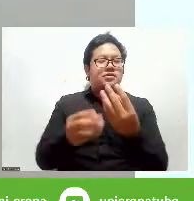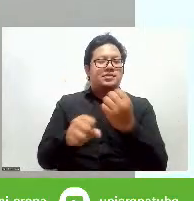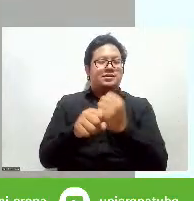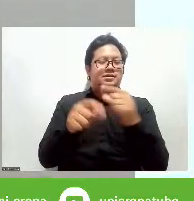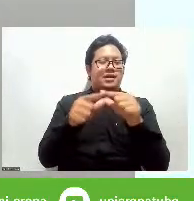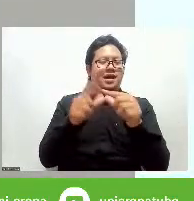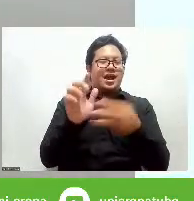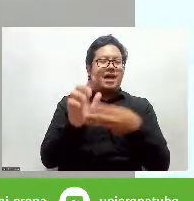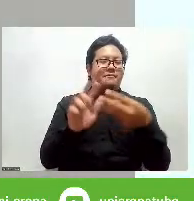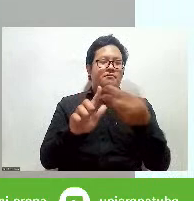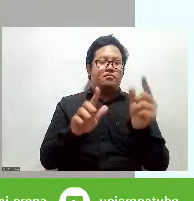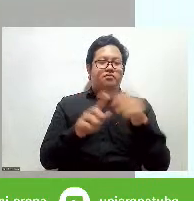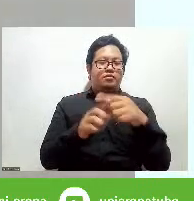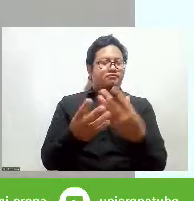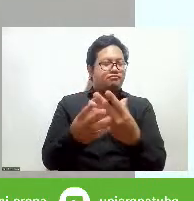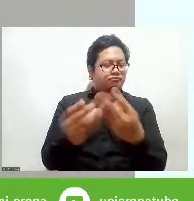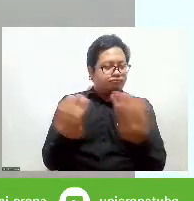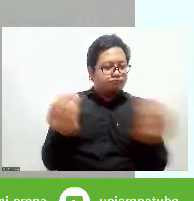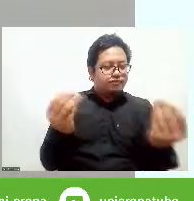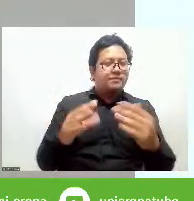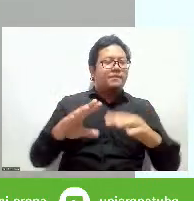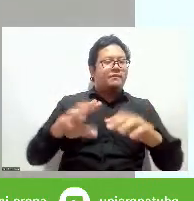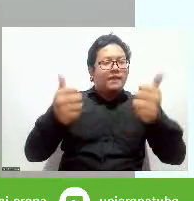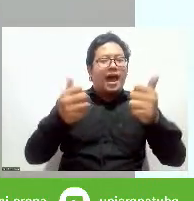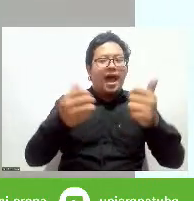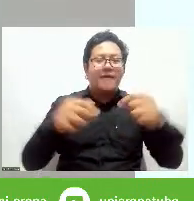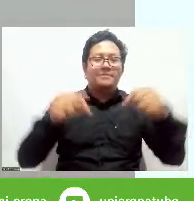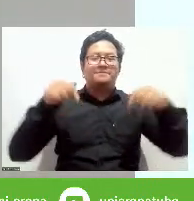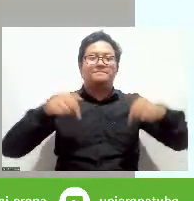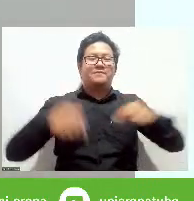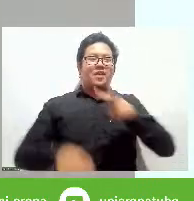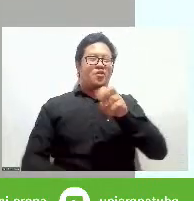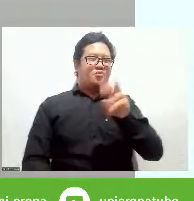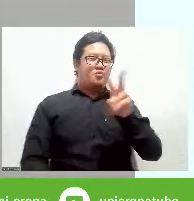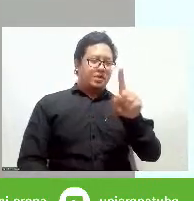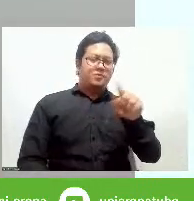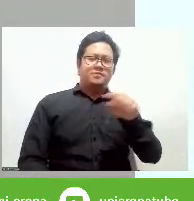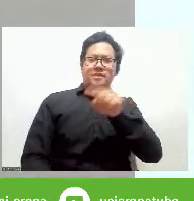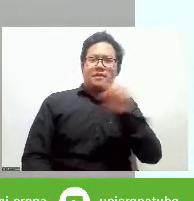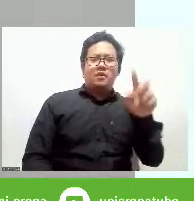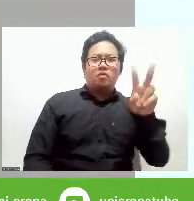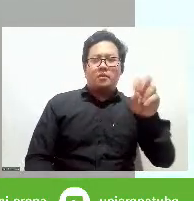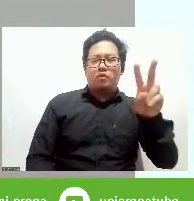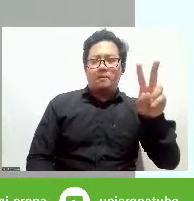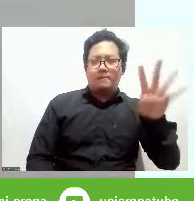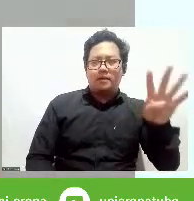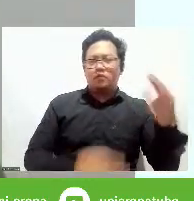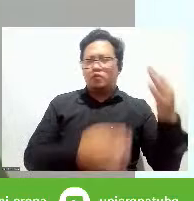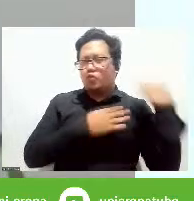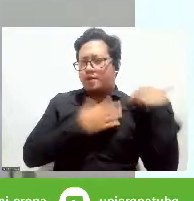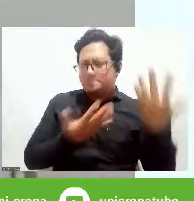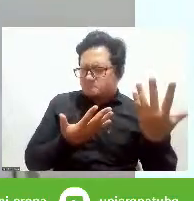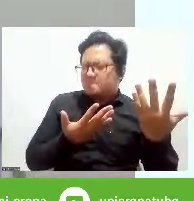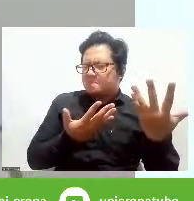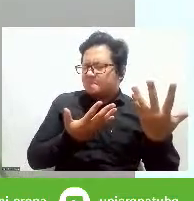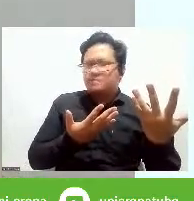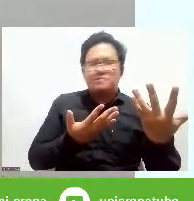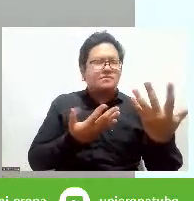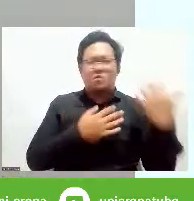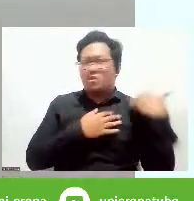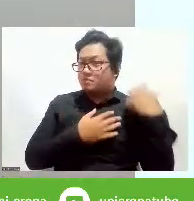2021 tips sampai 2024 nantinya tugas kami adalah plus mangrove